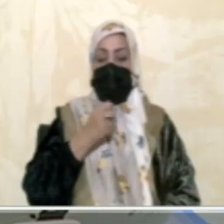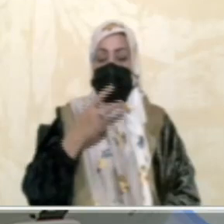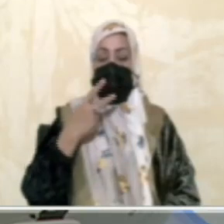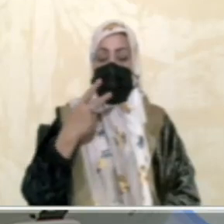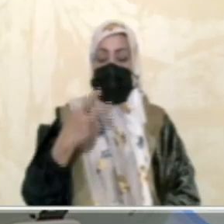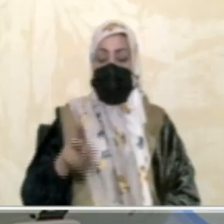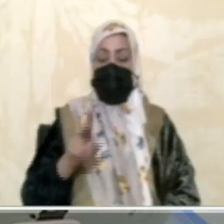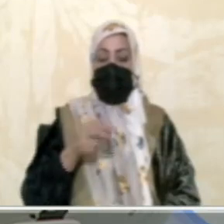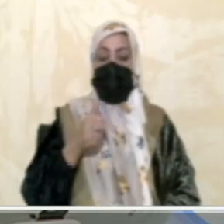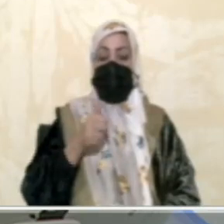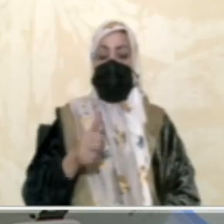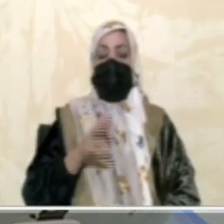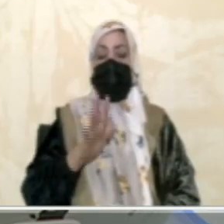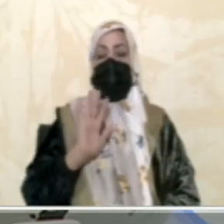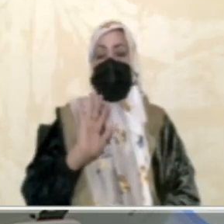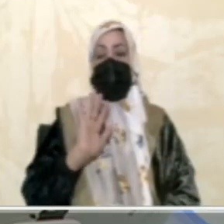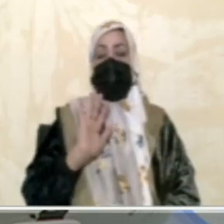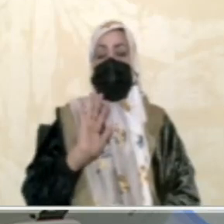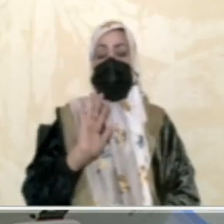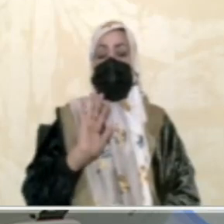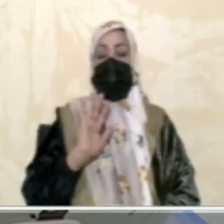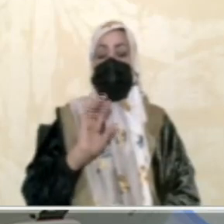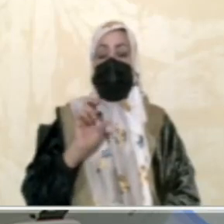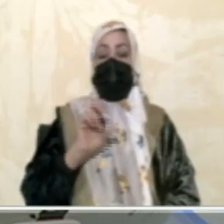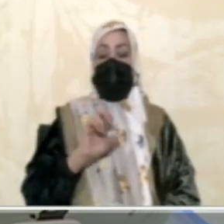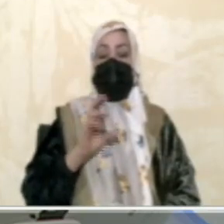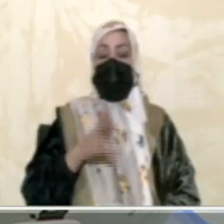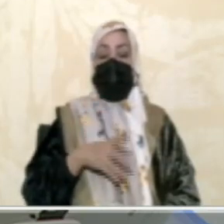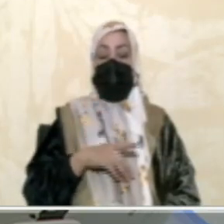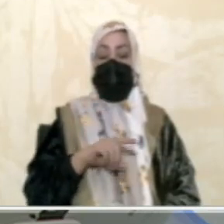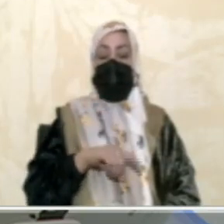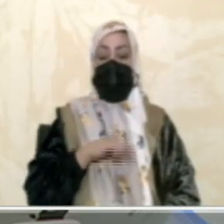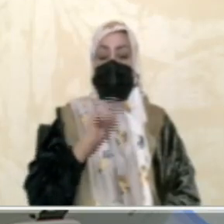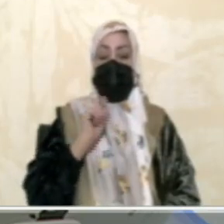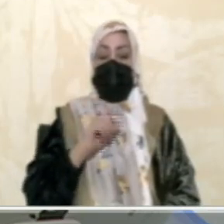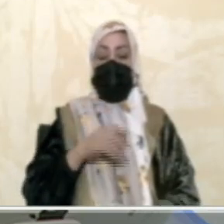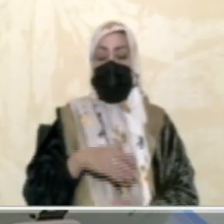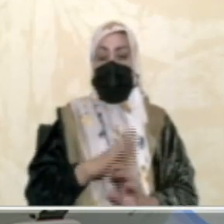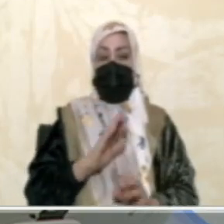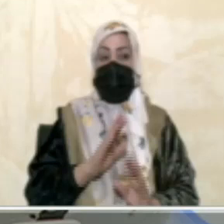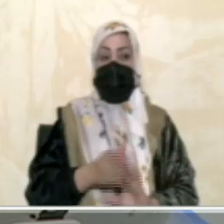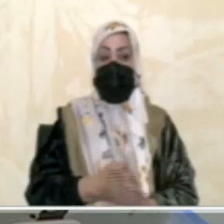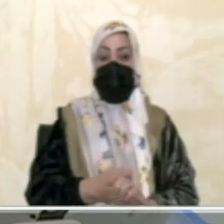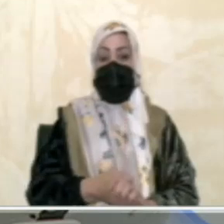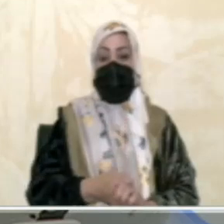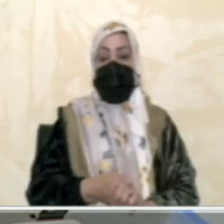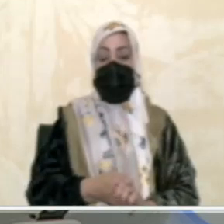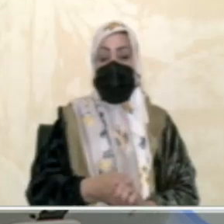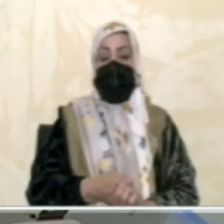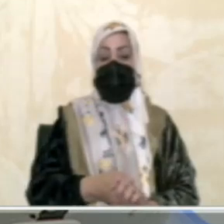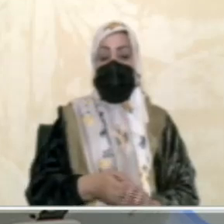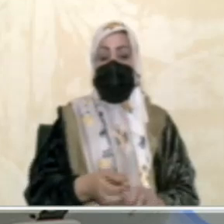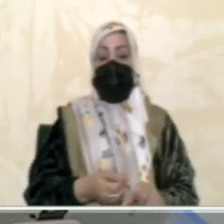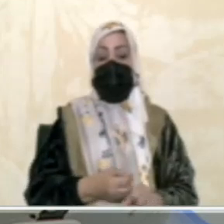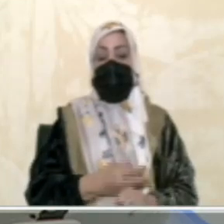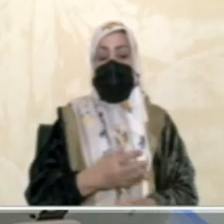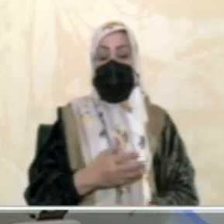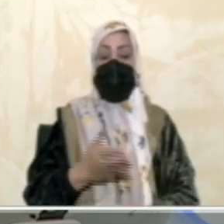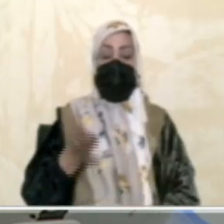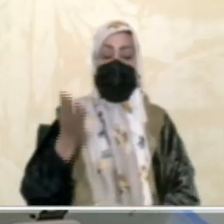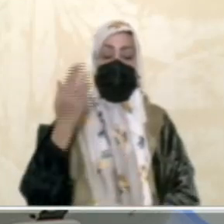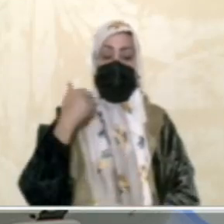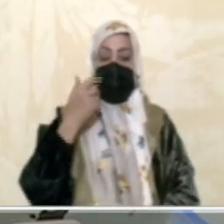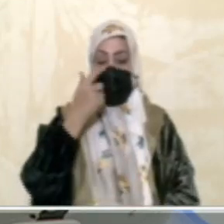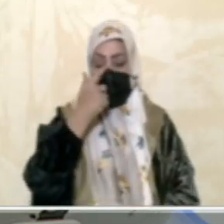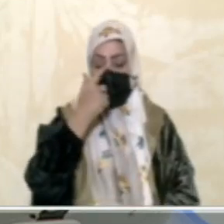غير محتاج اصلا لان تضع القطره في النهر ضعها في الليل والايام اللي فاتن اللي وجدت طعمها في حلقك